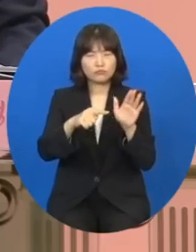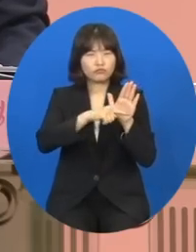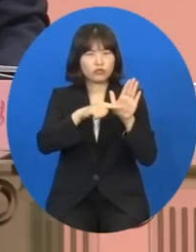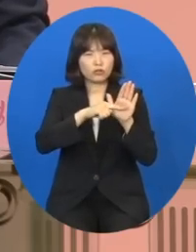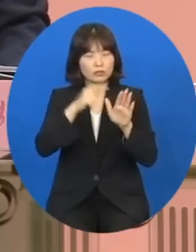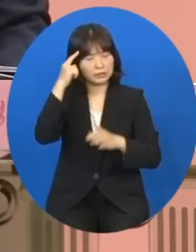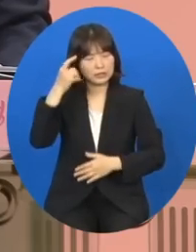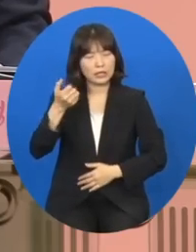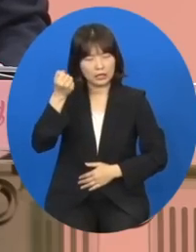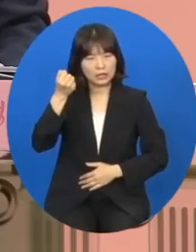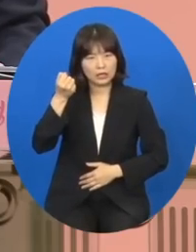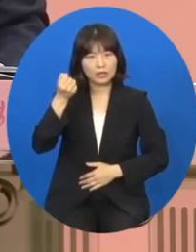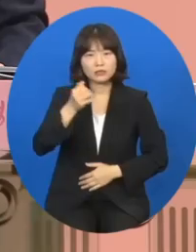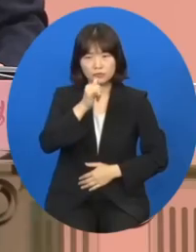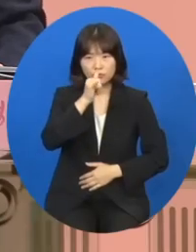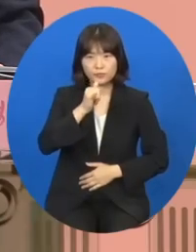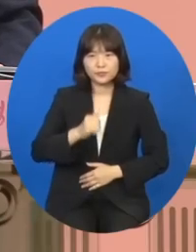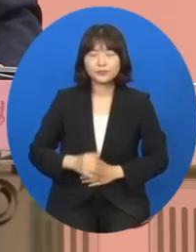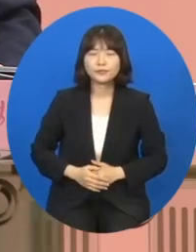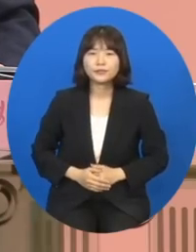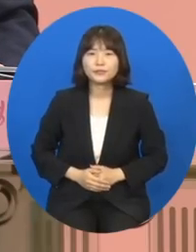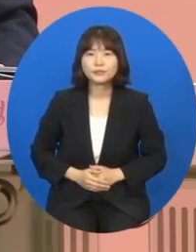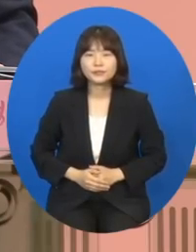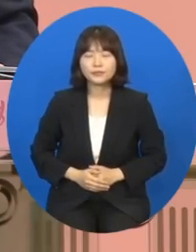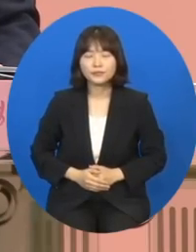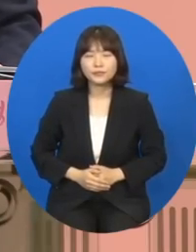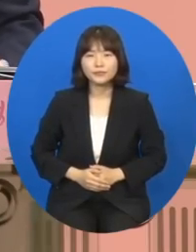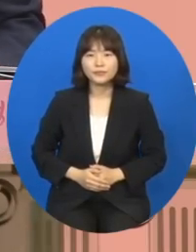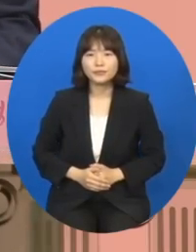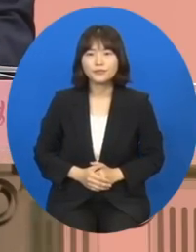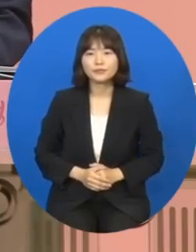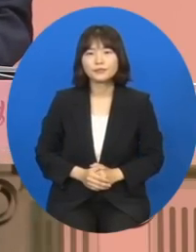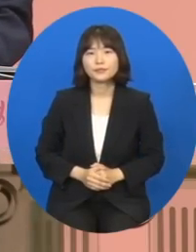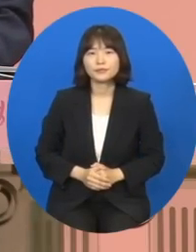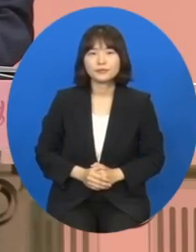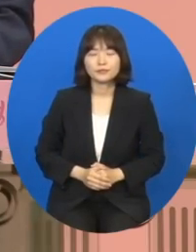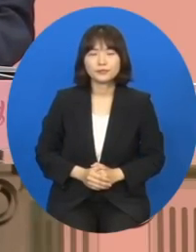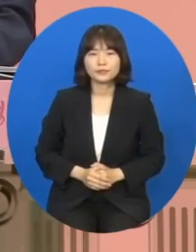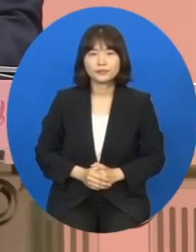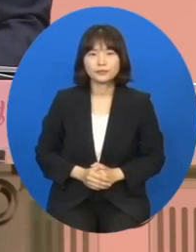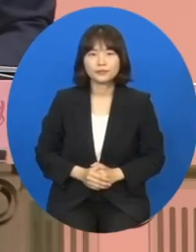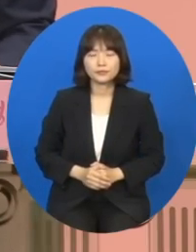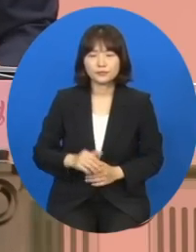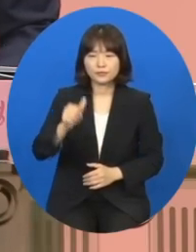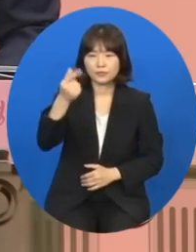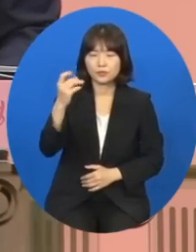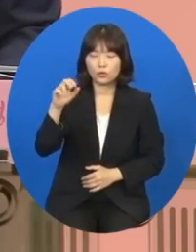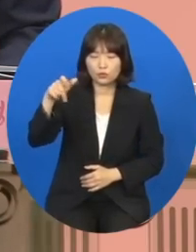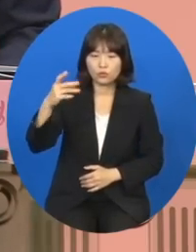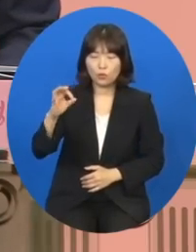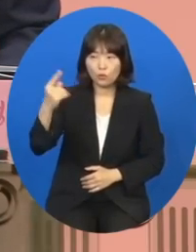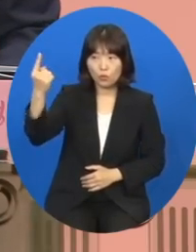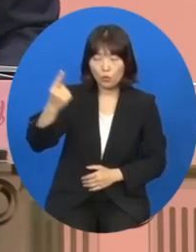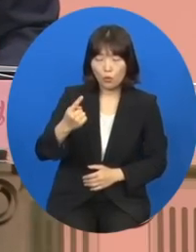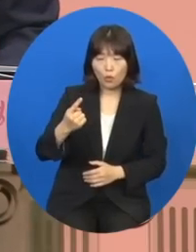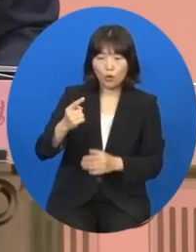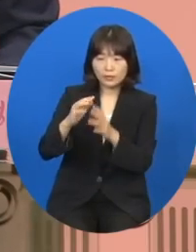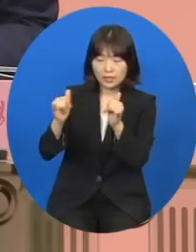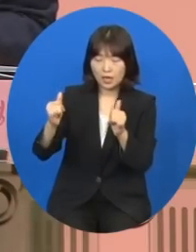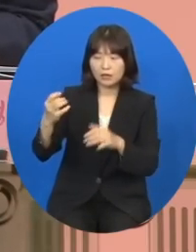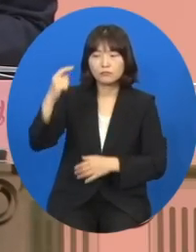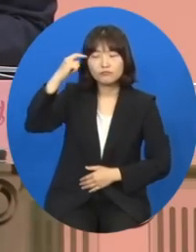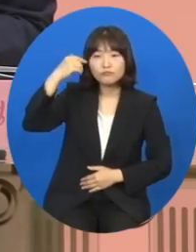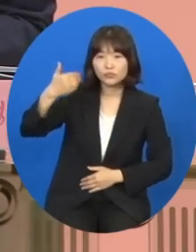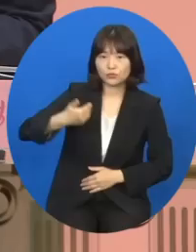있습니다 from 헝 커 slc on 어하는 홍콩에서 온 친구가 저에게 이렇게 물어보았습니다